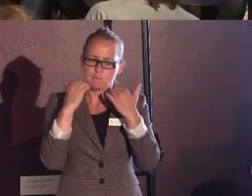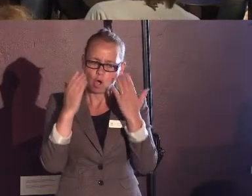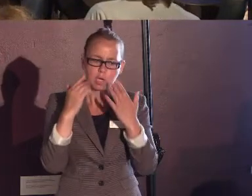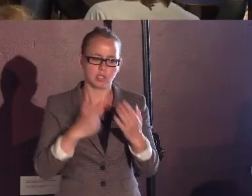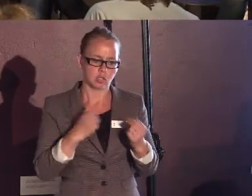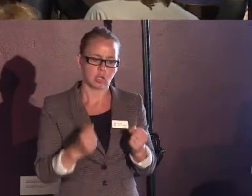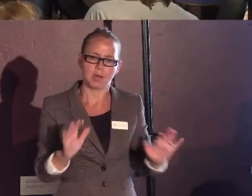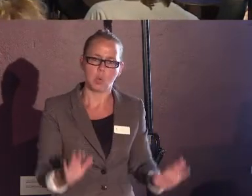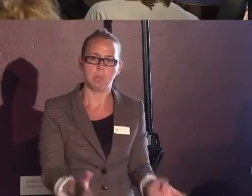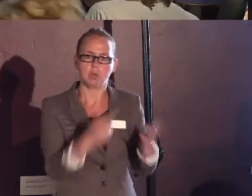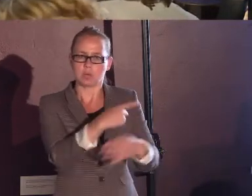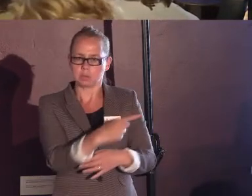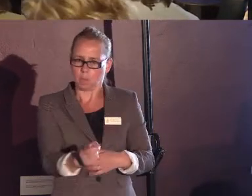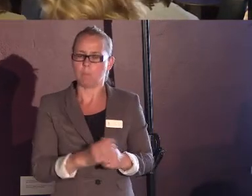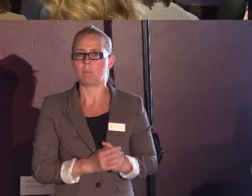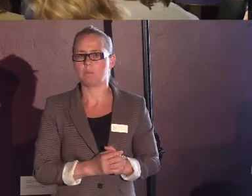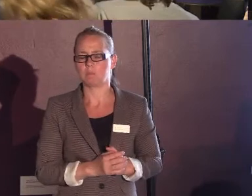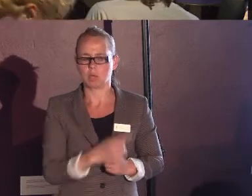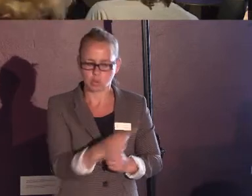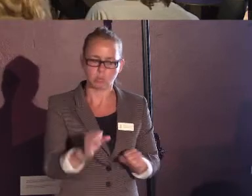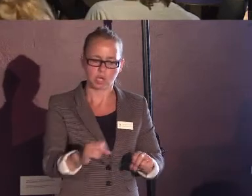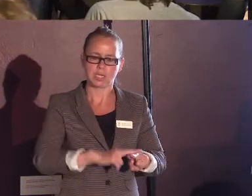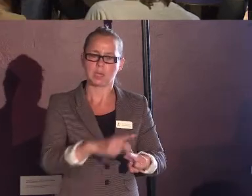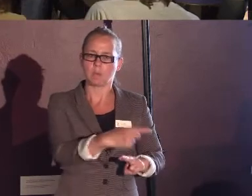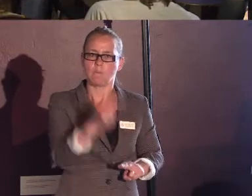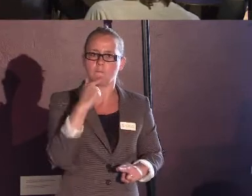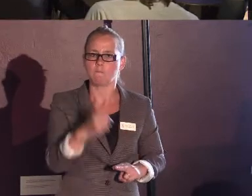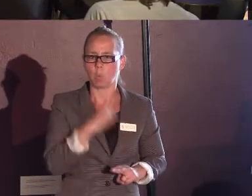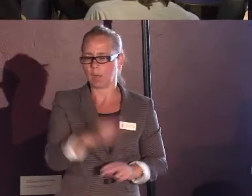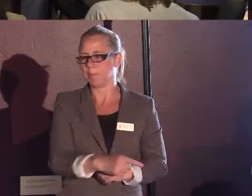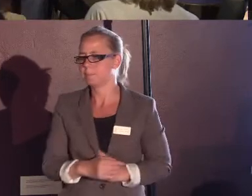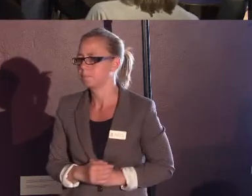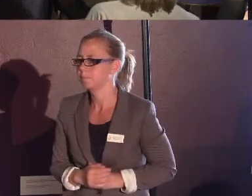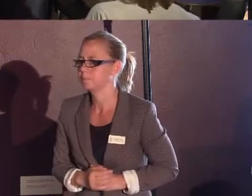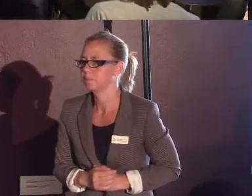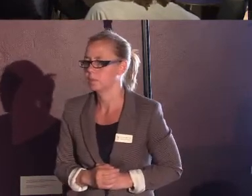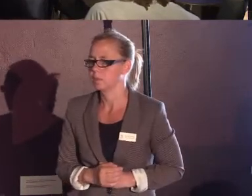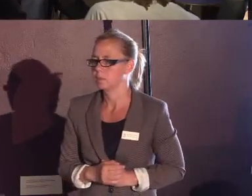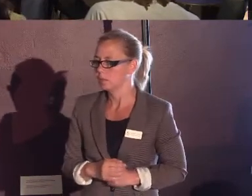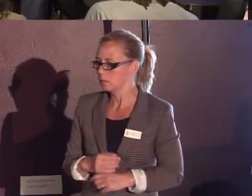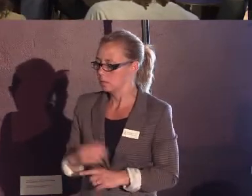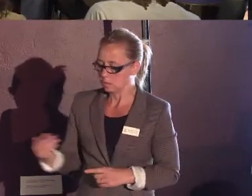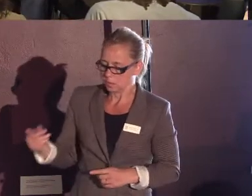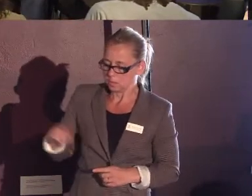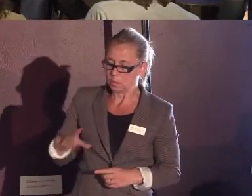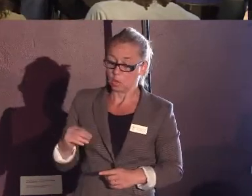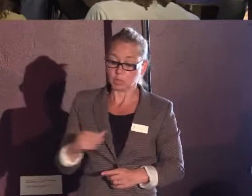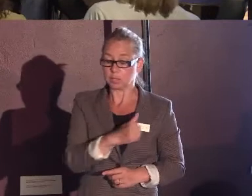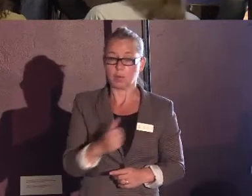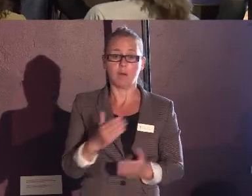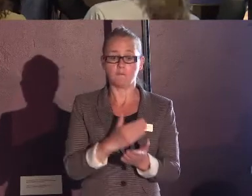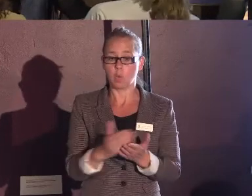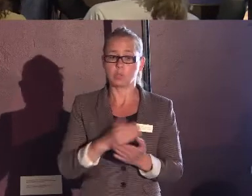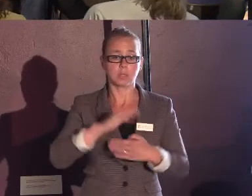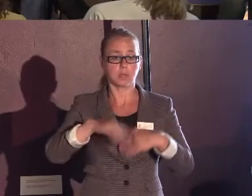att ingjuta det modet och de möjligheterna. Tack så mycket, Dragan. Ja, det är egentligen bara att